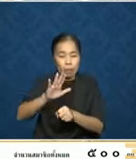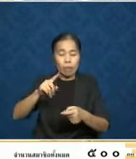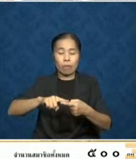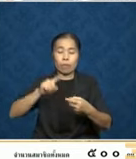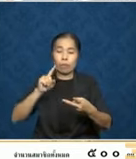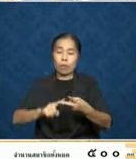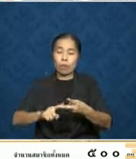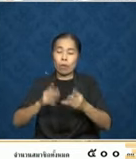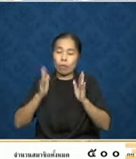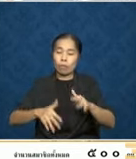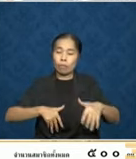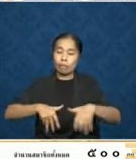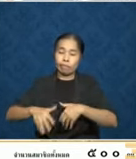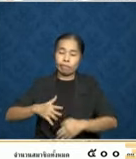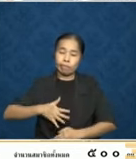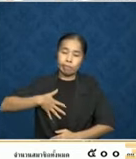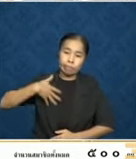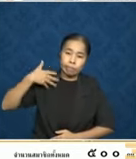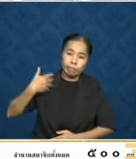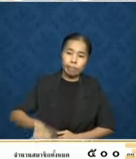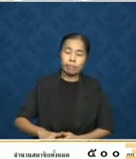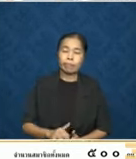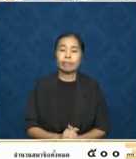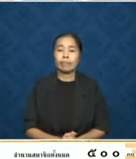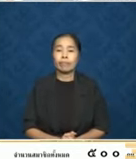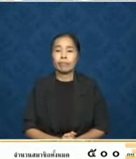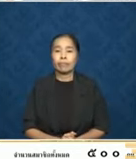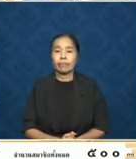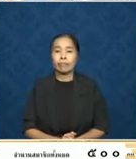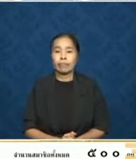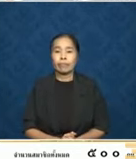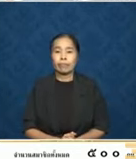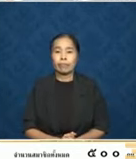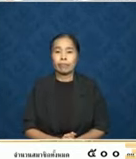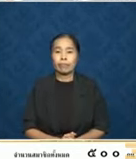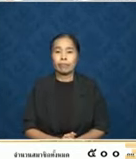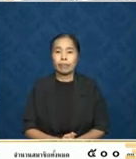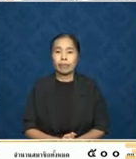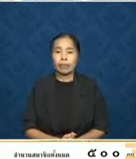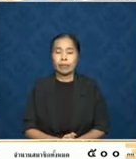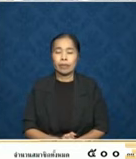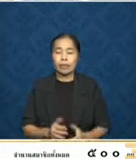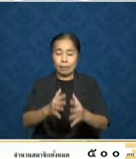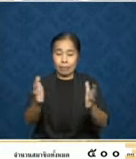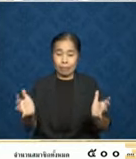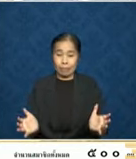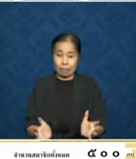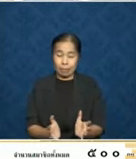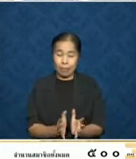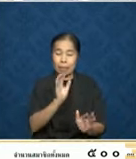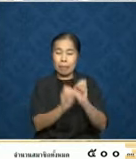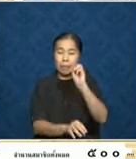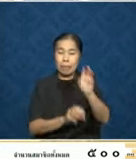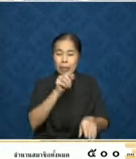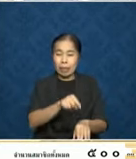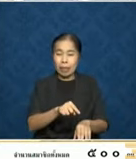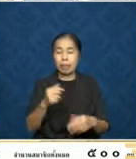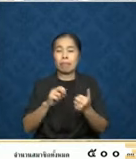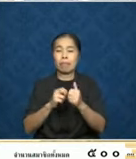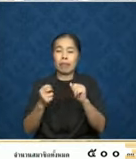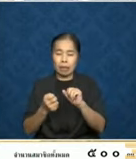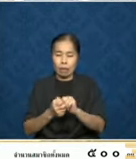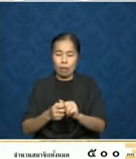ร้อนของพี่น้องประชาชนนะครับซึ่งท่านประธานครับเรื่องของในบ่อขยะเนี่ยก็มีปัญหาเยอะนะครับไม่ว่าจะเป็นเรื่อง